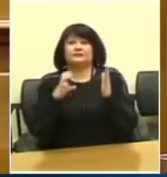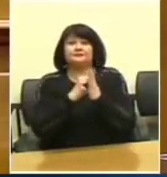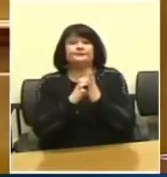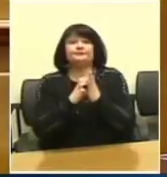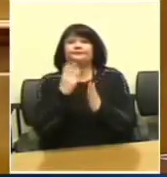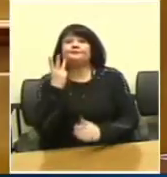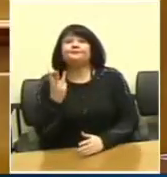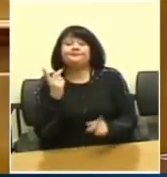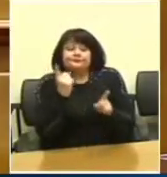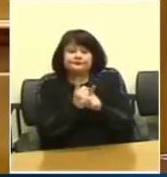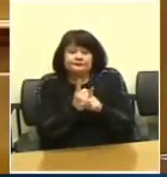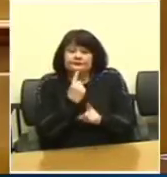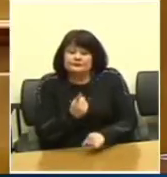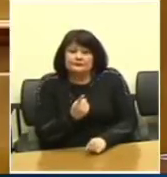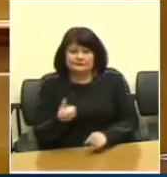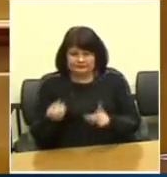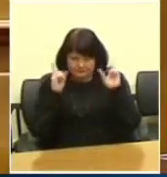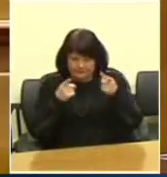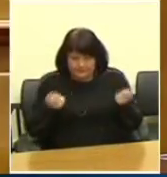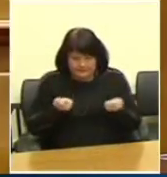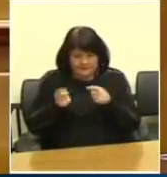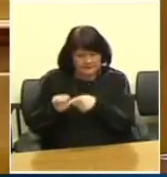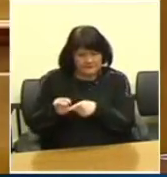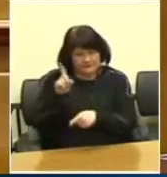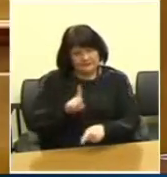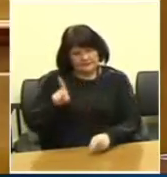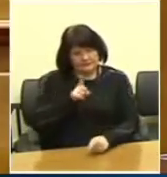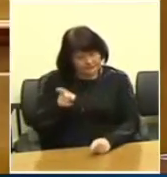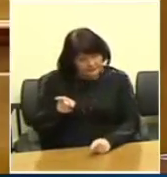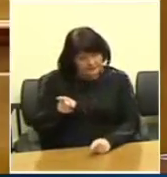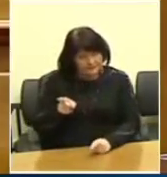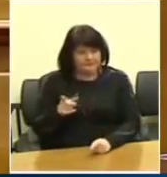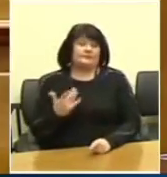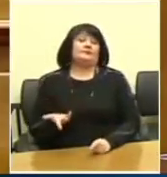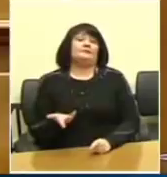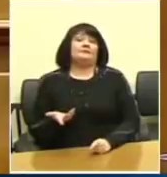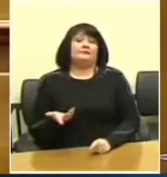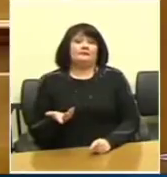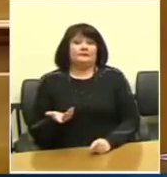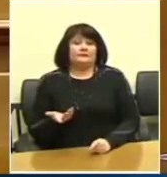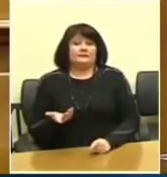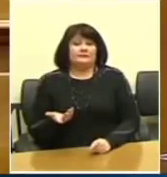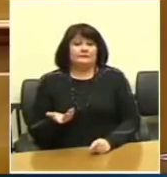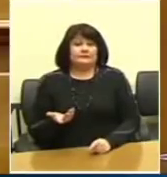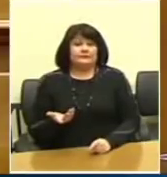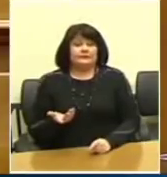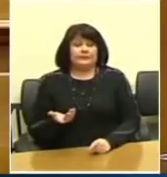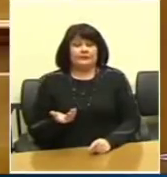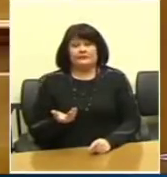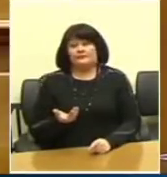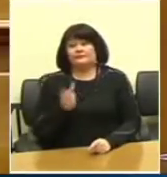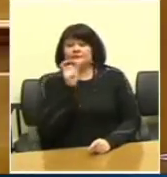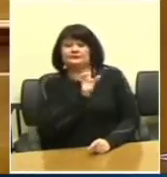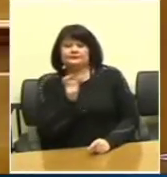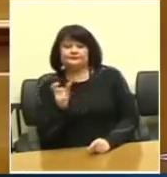ιδιαίτερα, της Νέας Δημοκρατίας του κυρίου Μητσοτάκη, γιατί εντάξει, μιας και κάνετε και εσείς λογοπαίγνιο για το